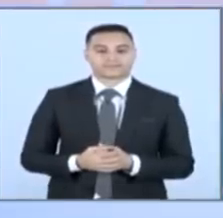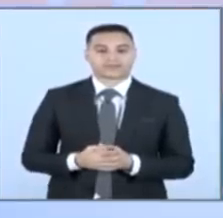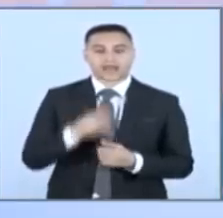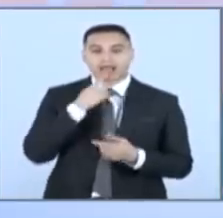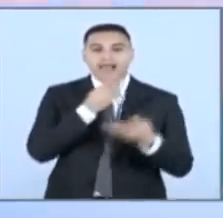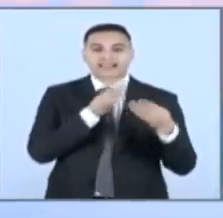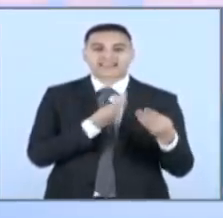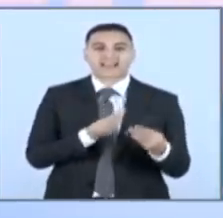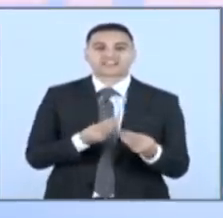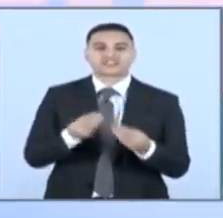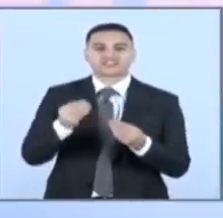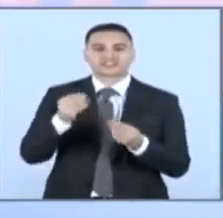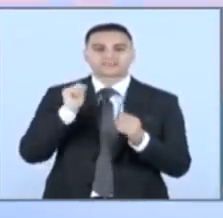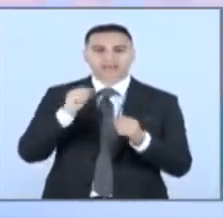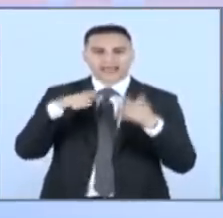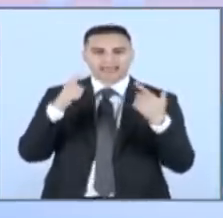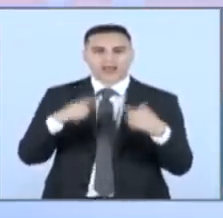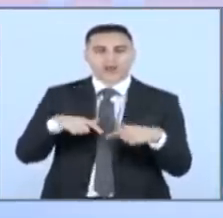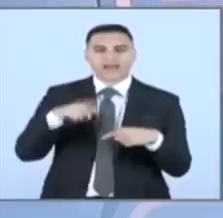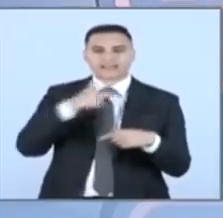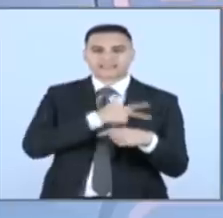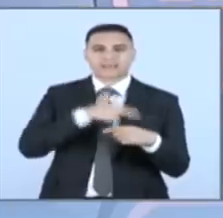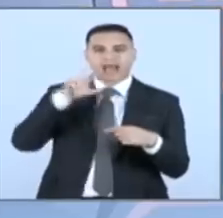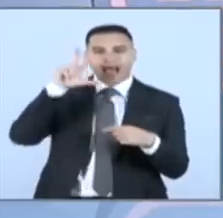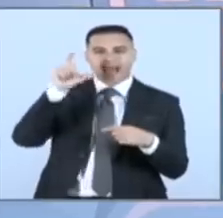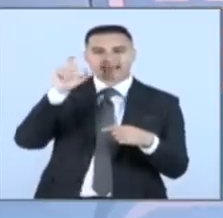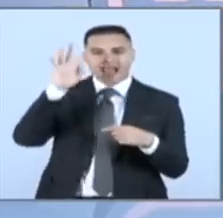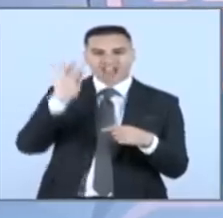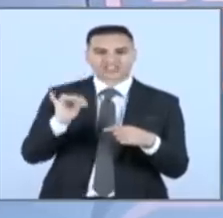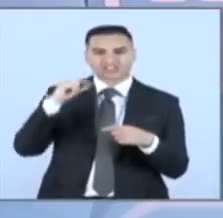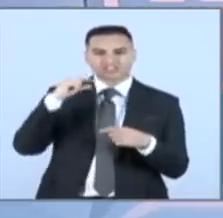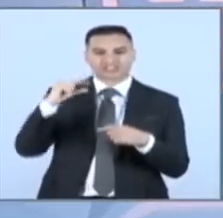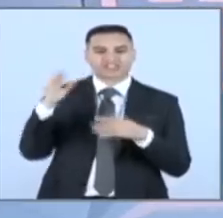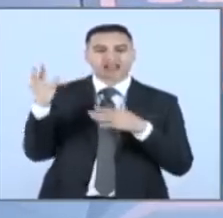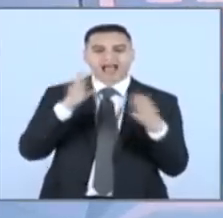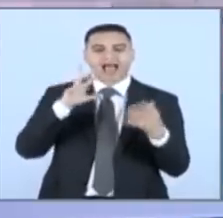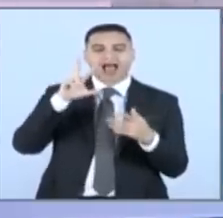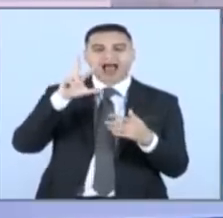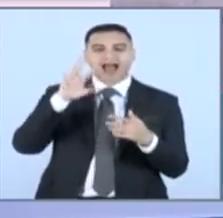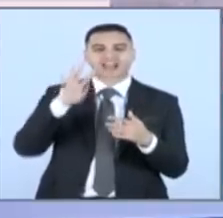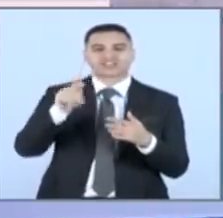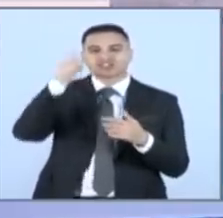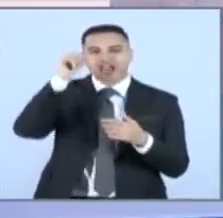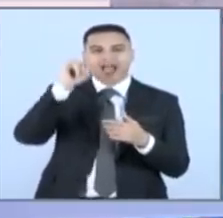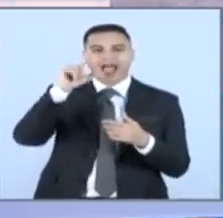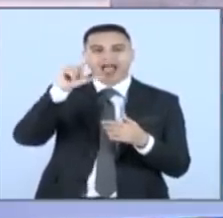النشيد الشامل هو ديوان لشاعر تشيلي، فمن هو؟